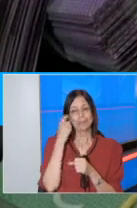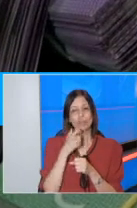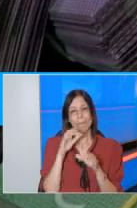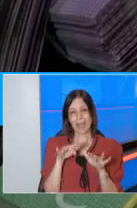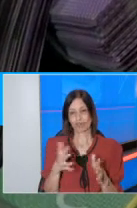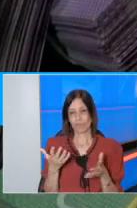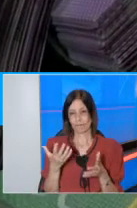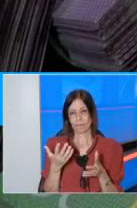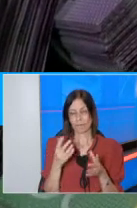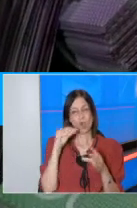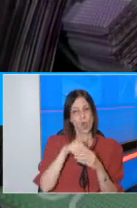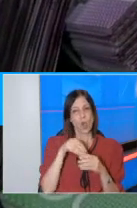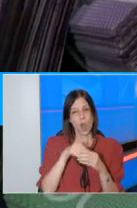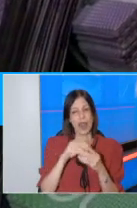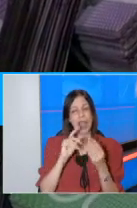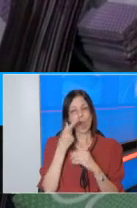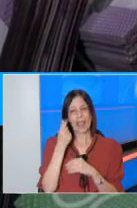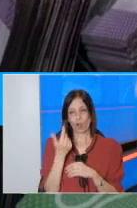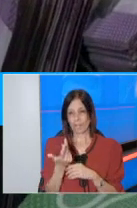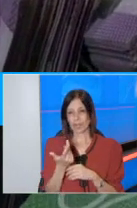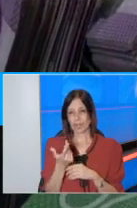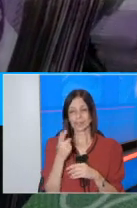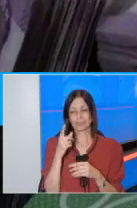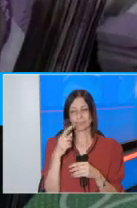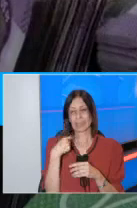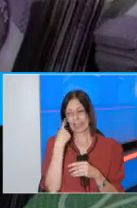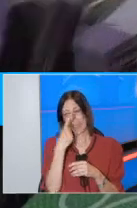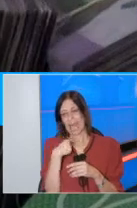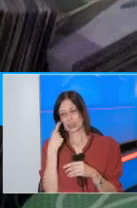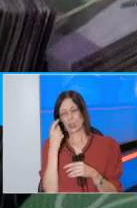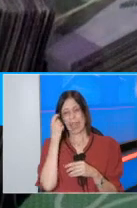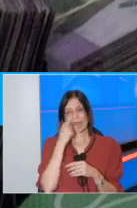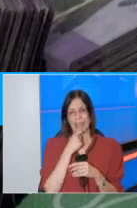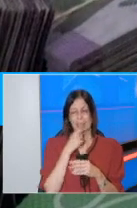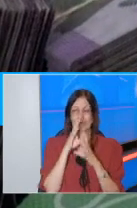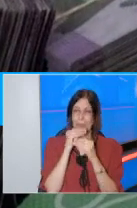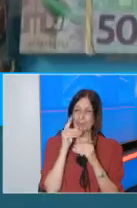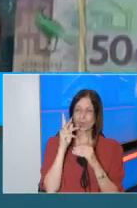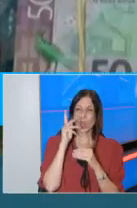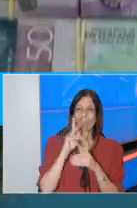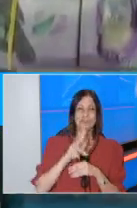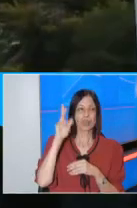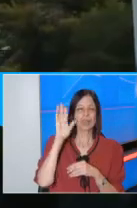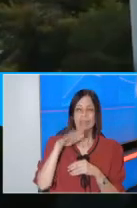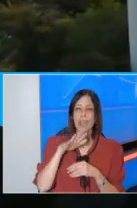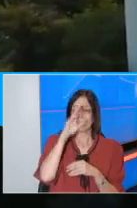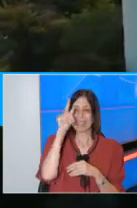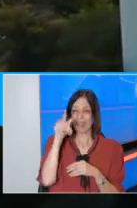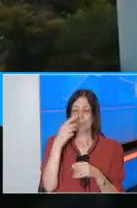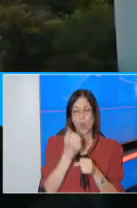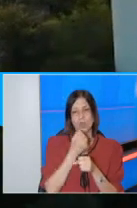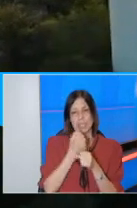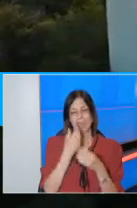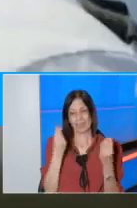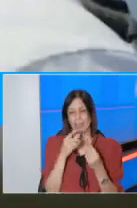מחשב, כולל אירועי כופר, תוך התחזות לעבריינים. דיברנו על קוריאה הצפונית, גם איראן עושה אירועים